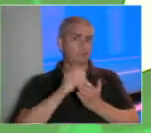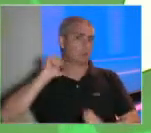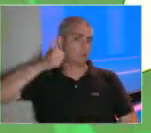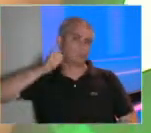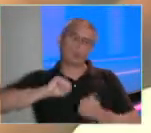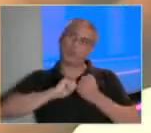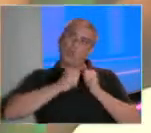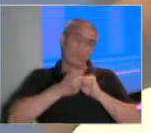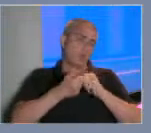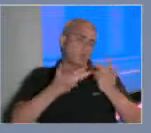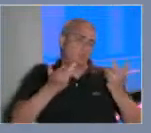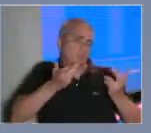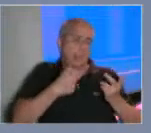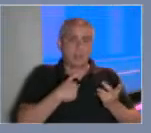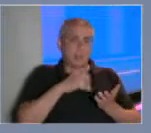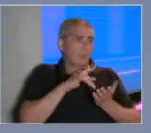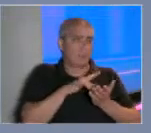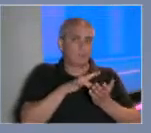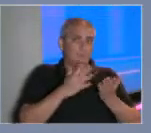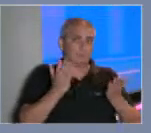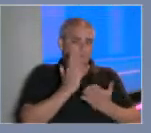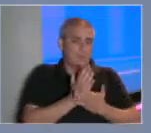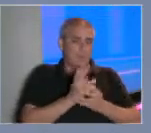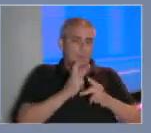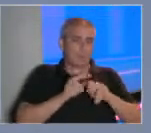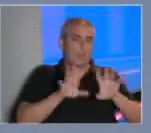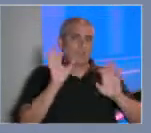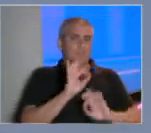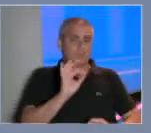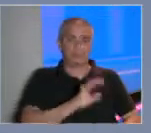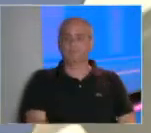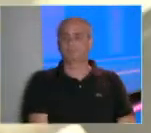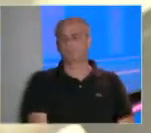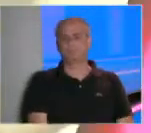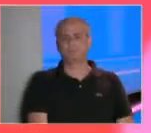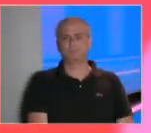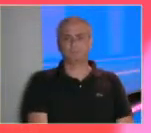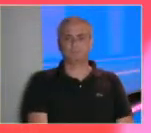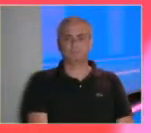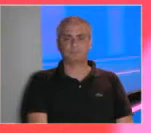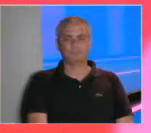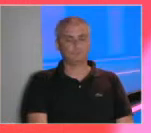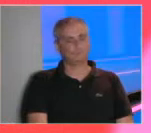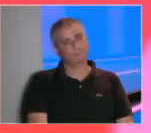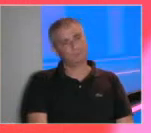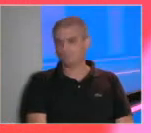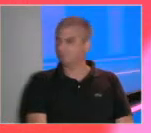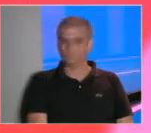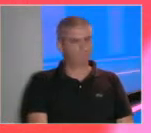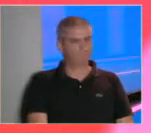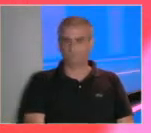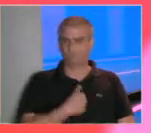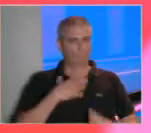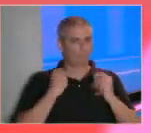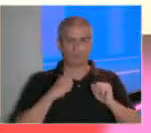הראשון, או למעשה, האם אנחנו נמצאים בתוך המגפה עדיין? אז אני לחלוטין לא בטוח